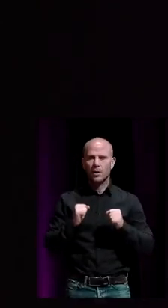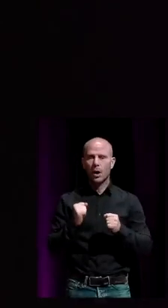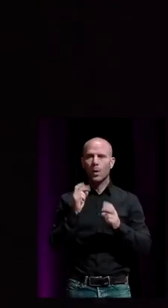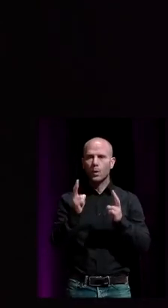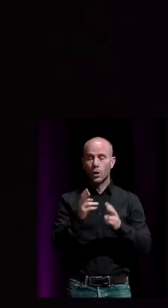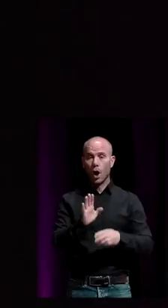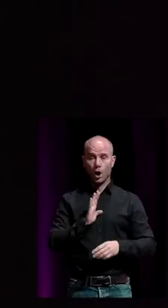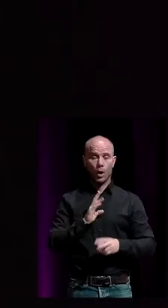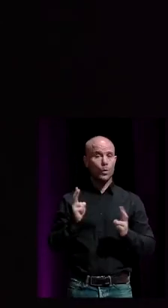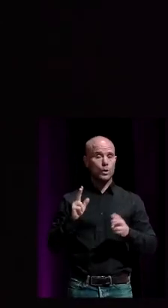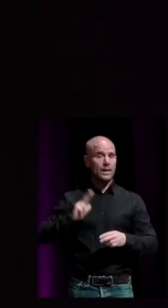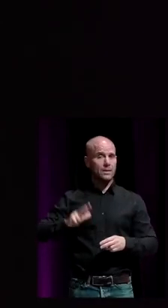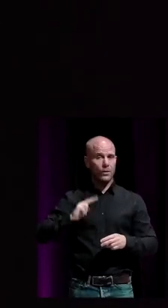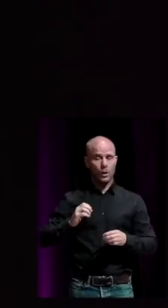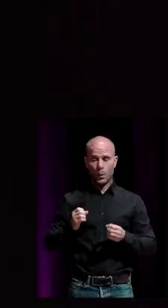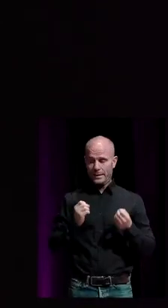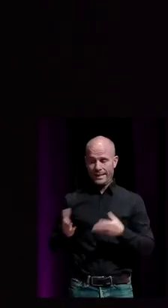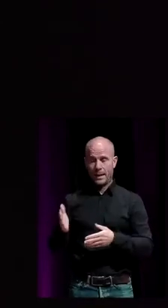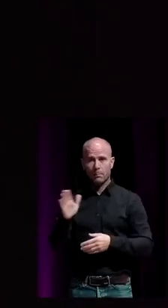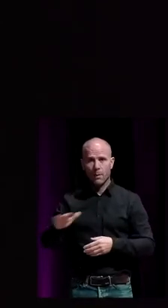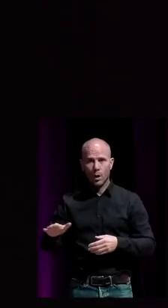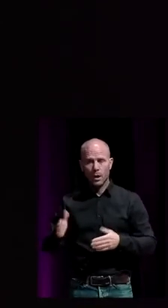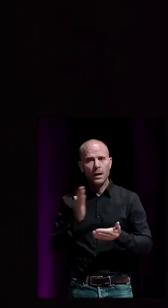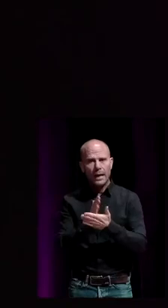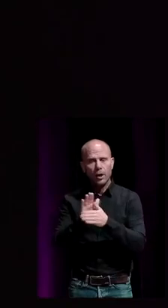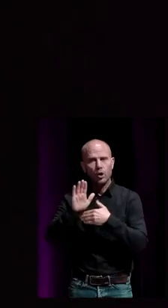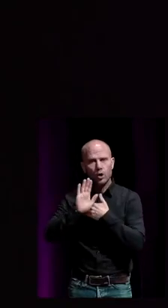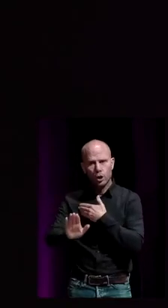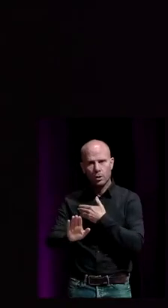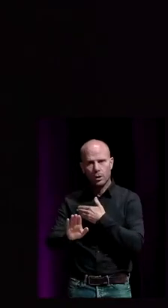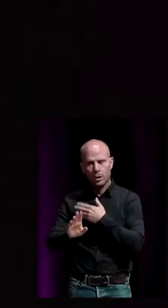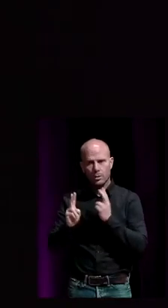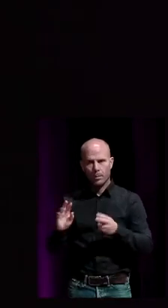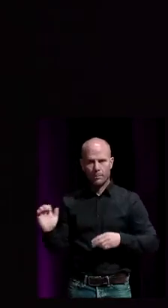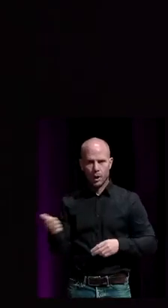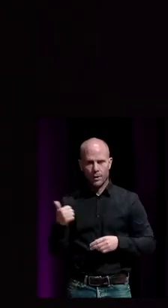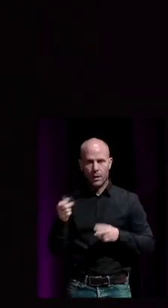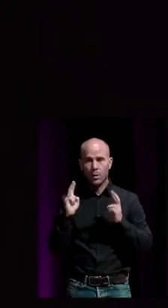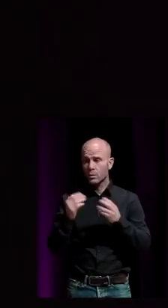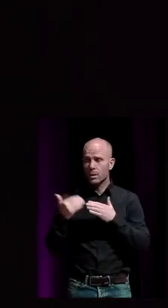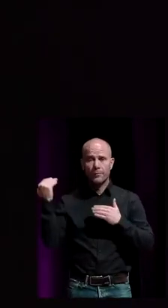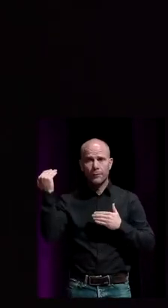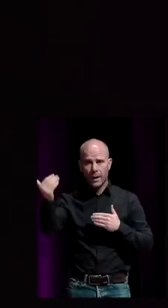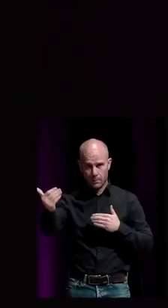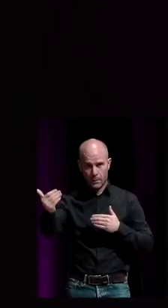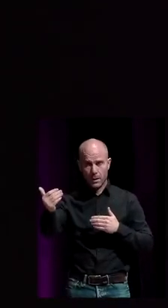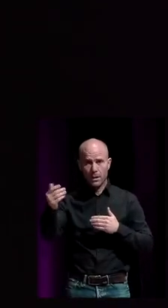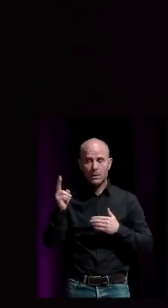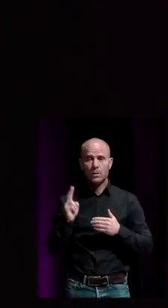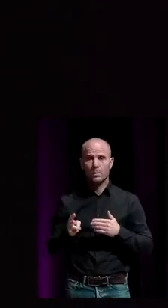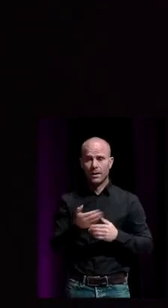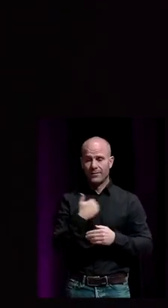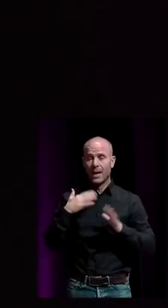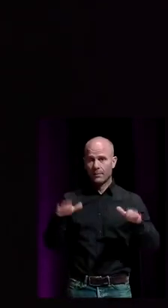har ansvaret att ge barnen det skyddet de behöver och den framtiden som vi